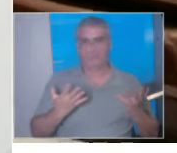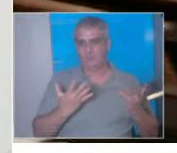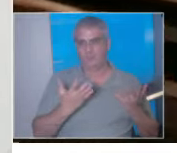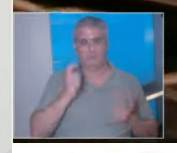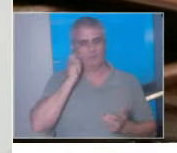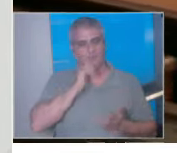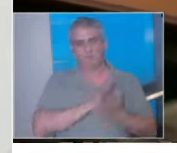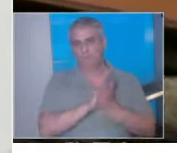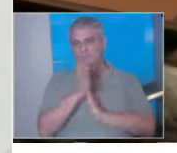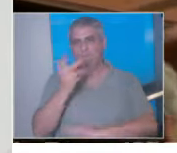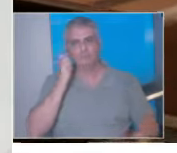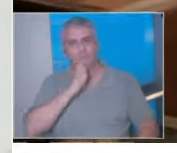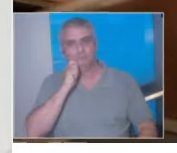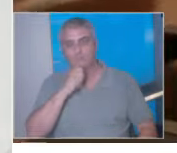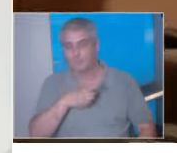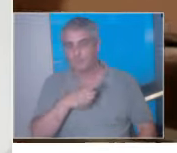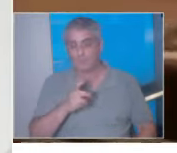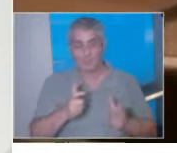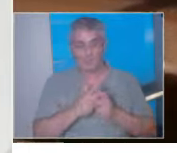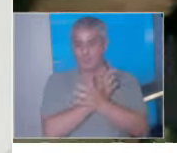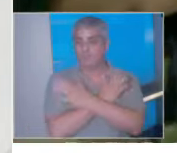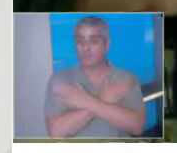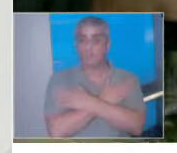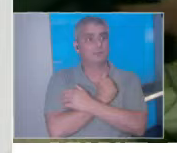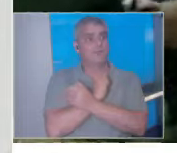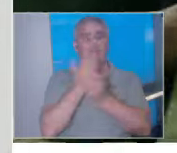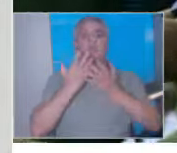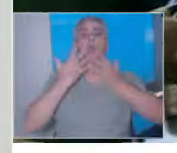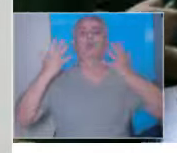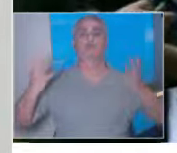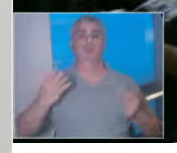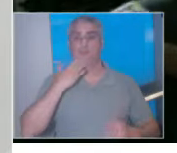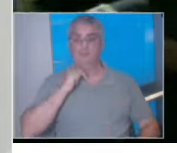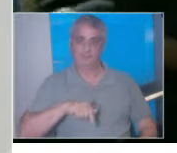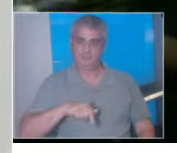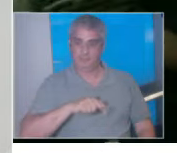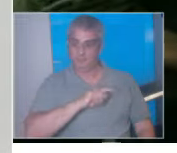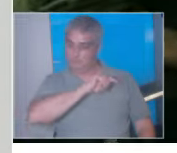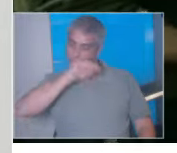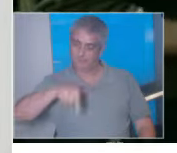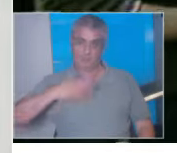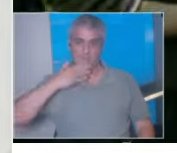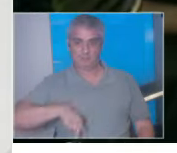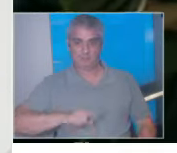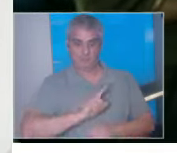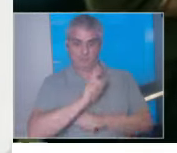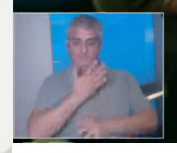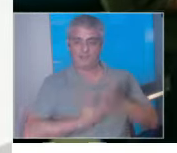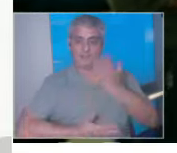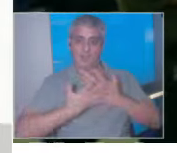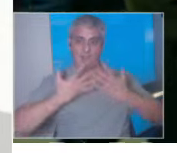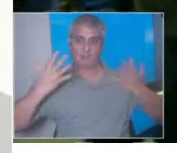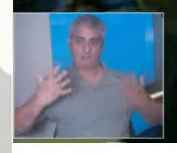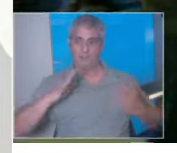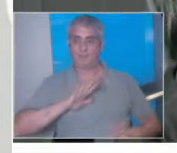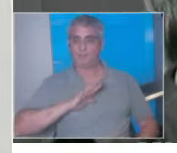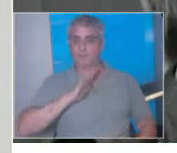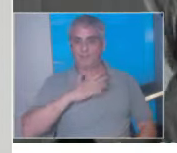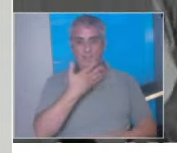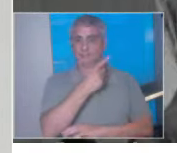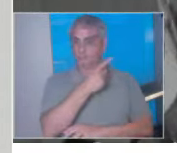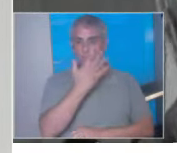הפשע, ונוצר מצב שהעדה המרוקאית, שהעדה הגדולה ביותר, שהגיעה לארץ בתקופת העלייה הגדולה מארצות